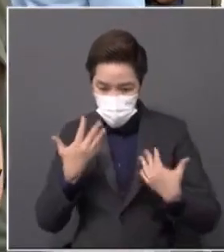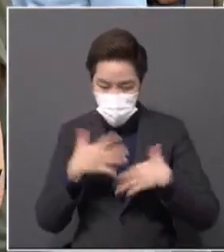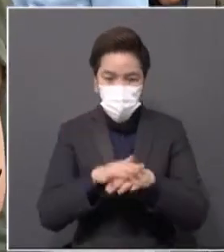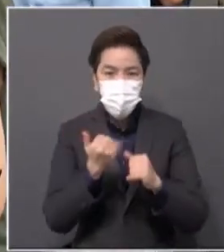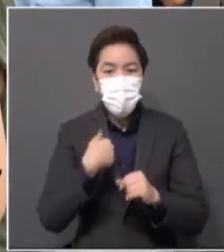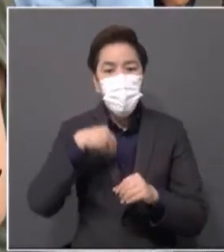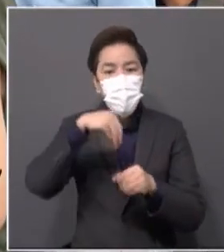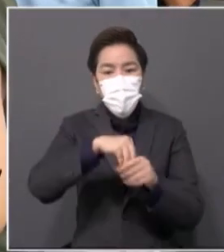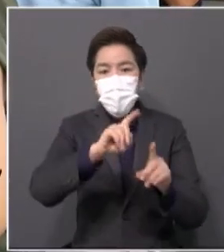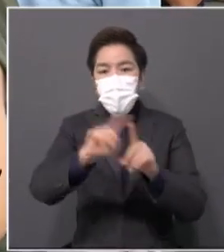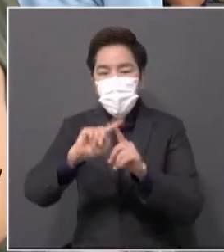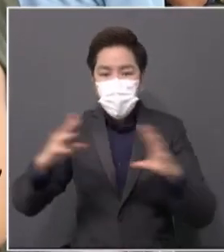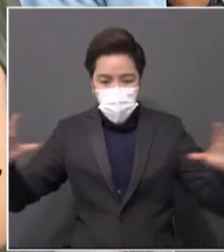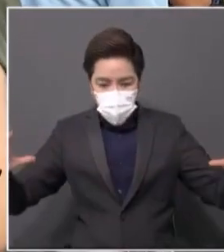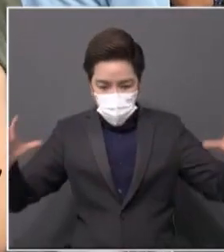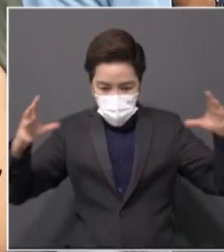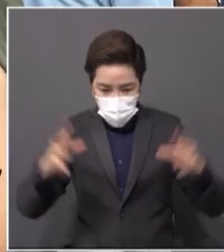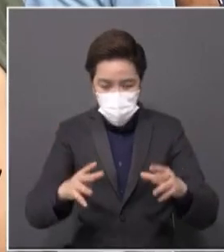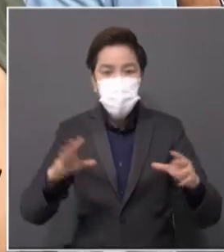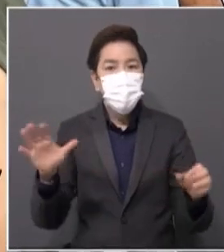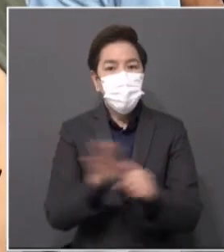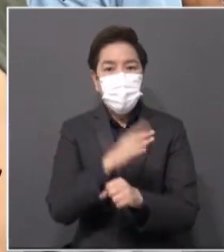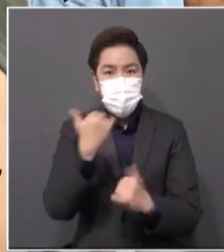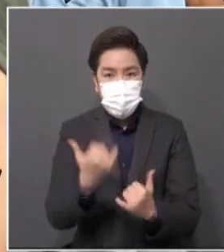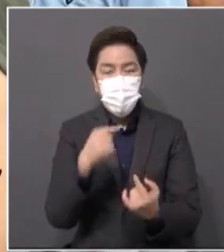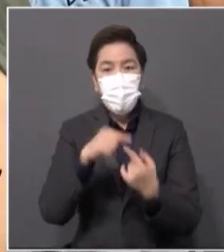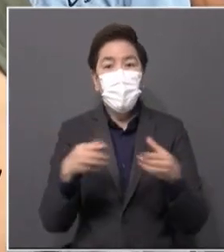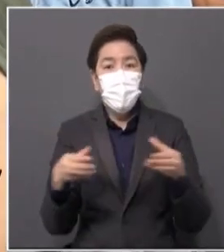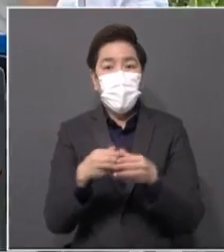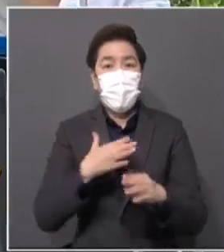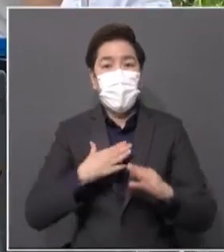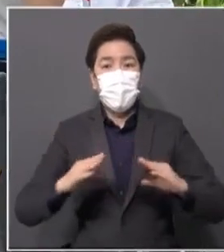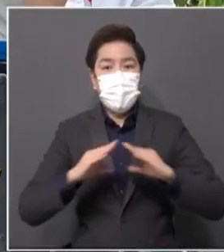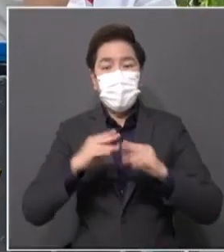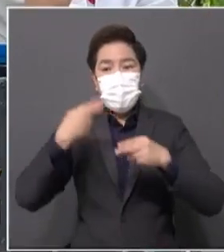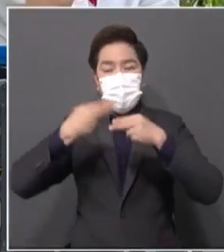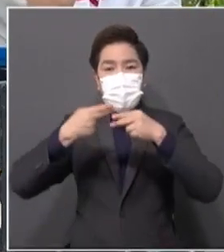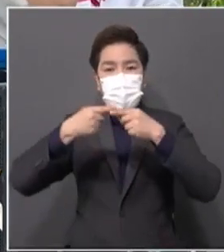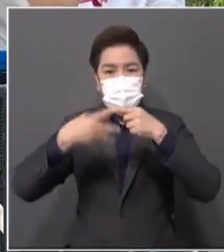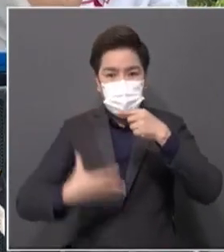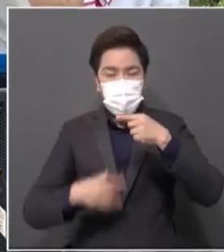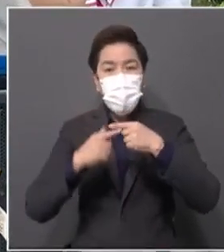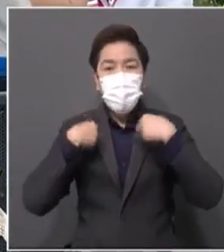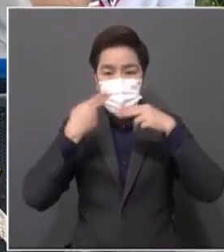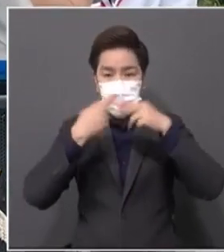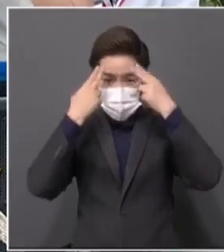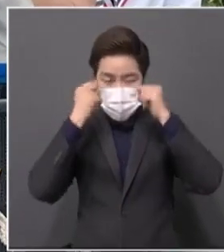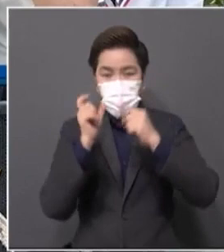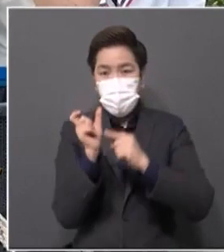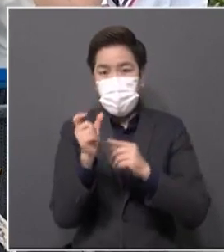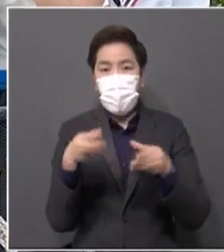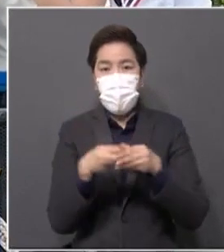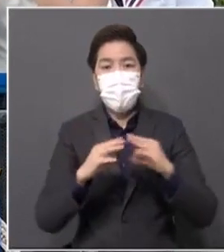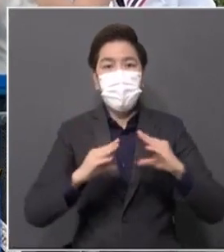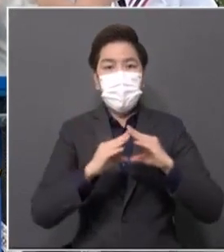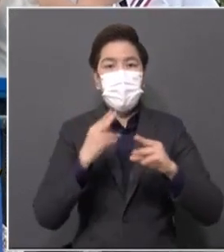ว่าจะมาจากที่ไหนก็ตั้งใจจะมารวมกันอย่างพร้อมเพียงล่ะครับซึ่งทางพรรคเองก็ได้มีการประกาศรายชื่อแคนดิเดตนายกรัฐมนตรีของ